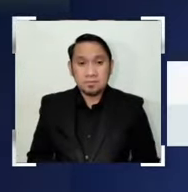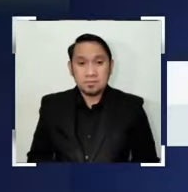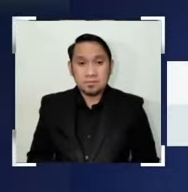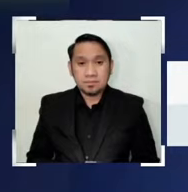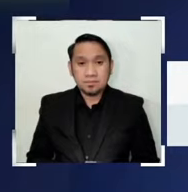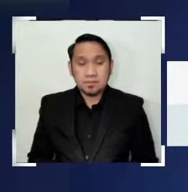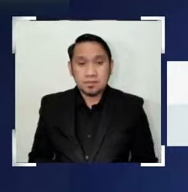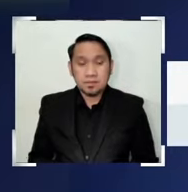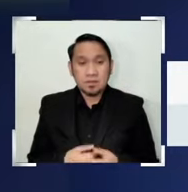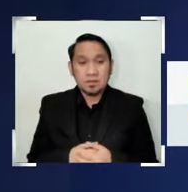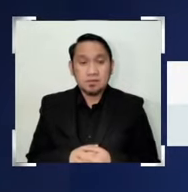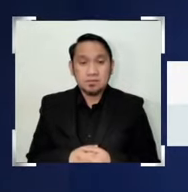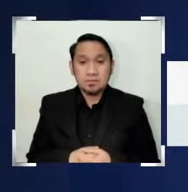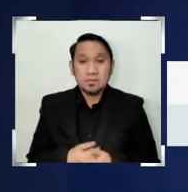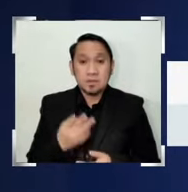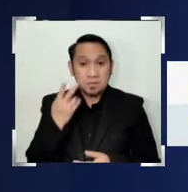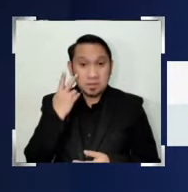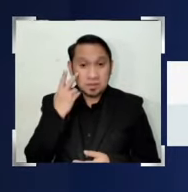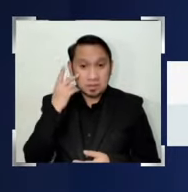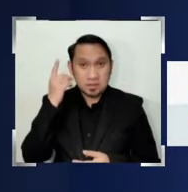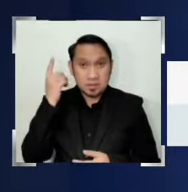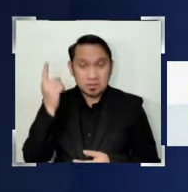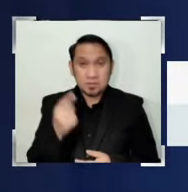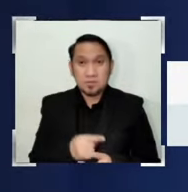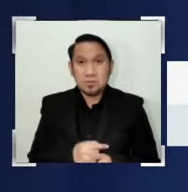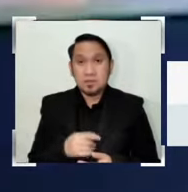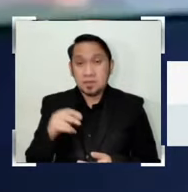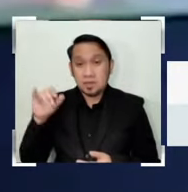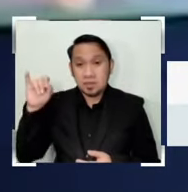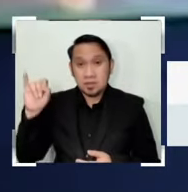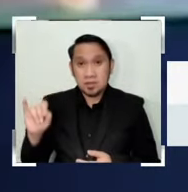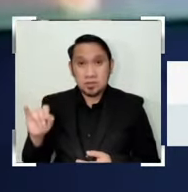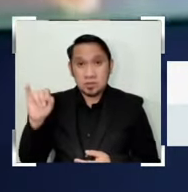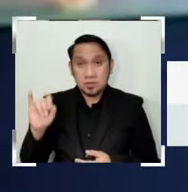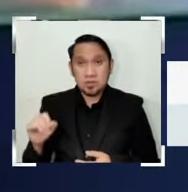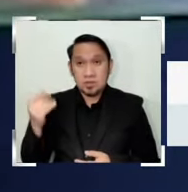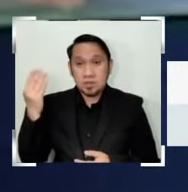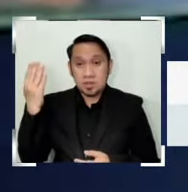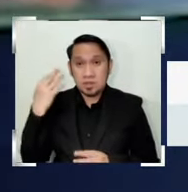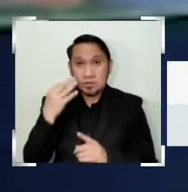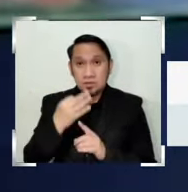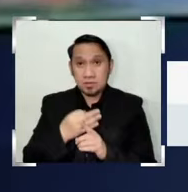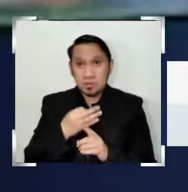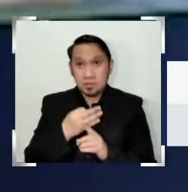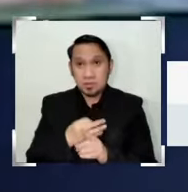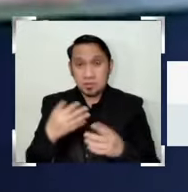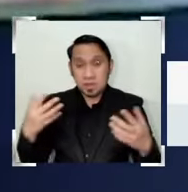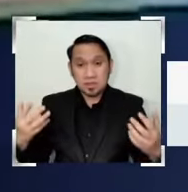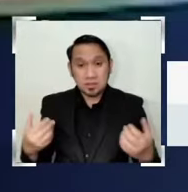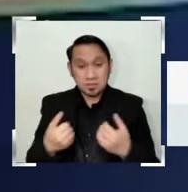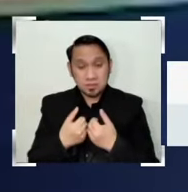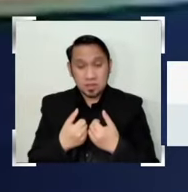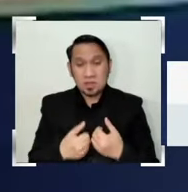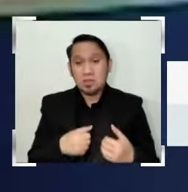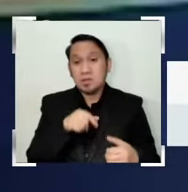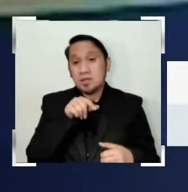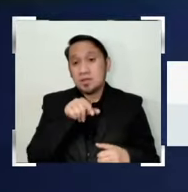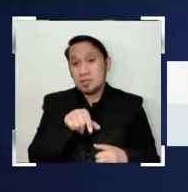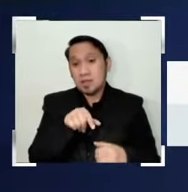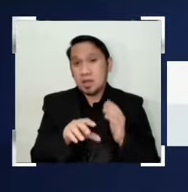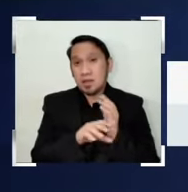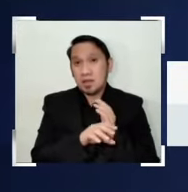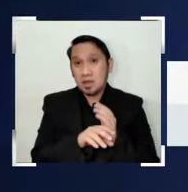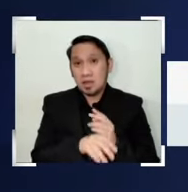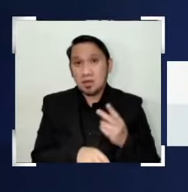Sa kuhang ito sa San Esteban, Ilocos Sur noong Pebrero, makikita ang pagsalpok ng isang kotse sa dalawang motorsiklong